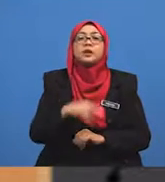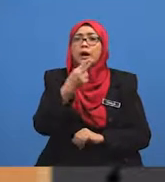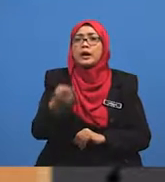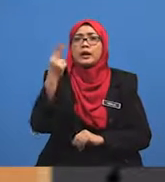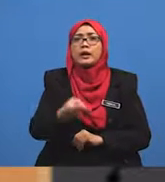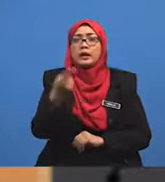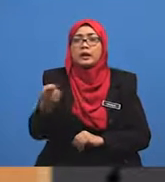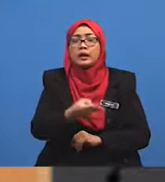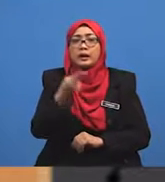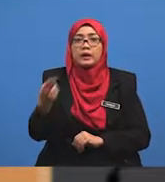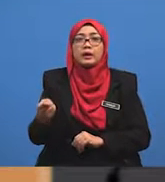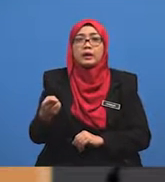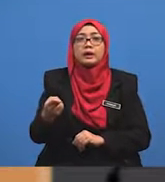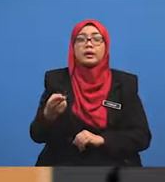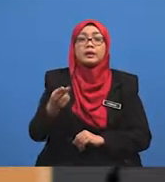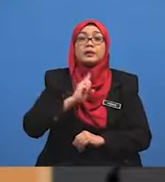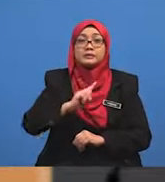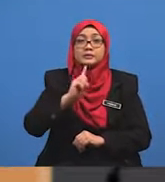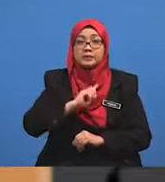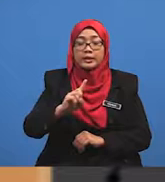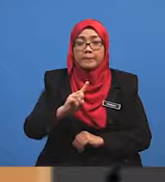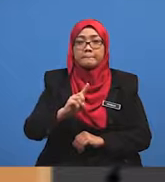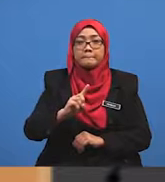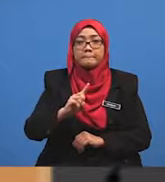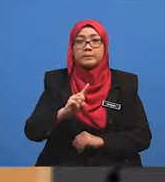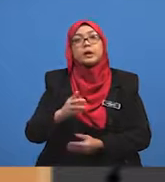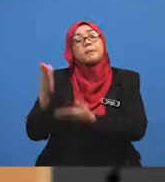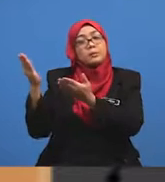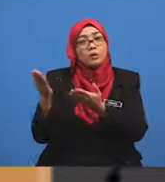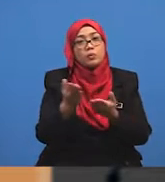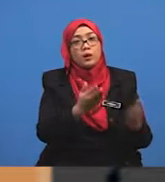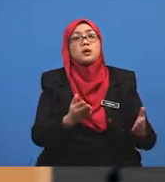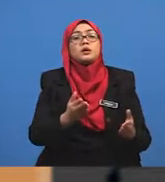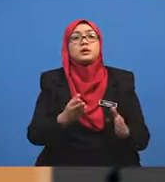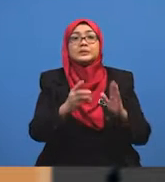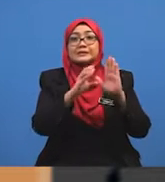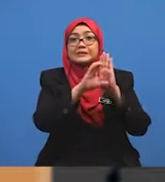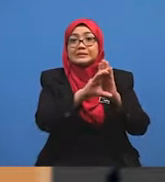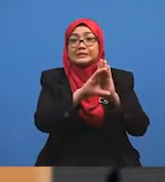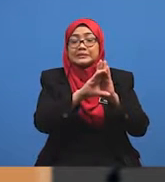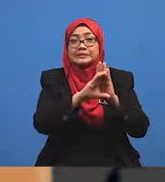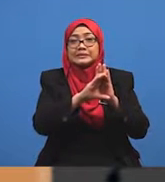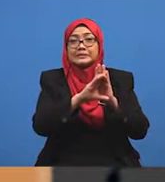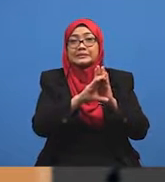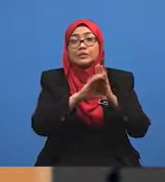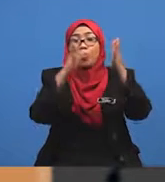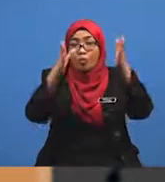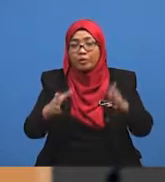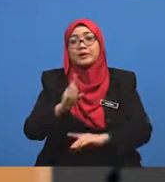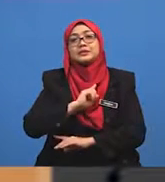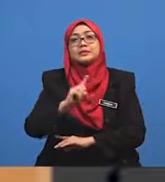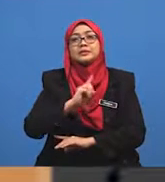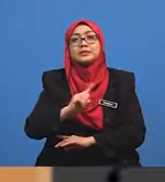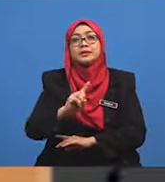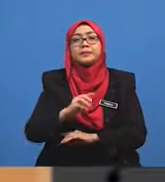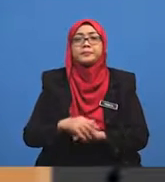ukhrawi, malah ia sebenarnya membawa imej agama Islam itu sendiri. Maka orang Islam yang